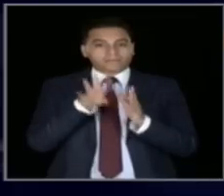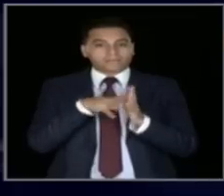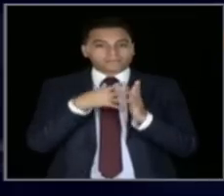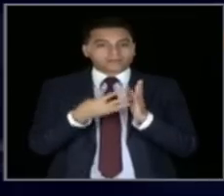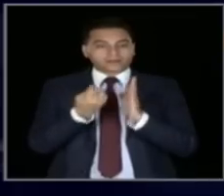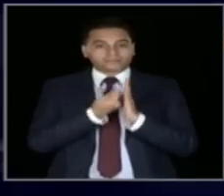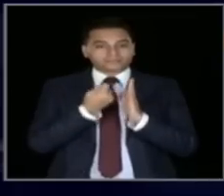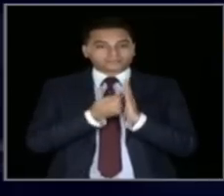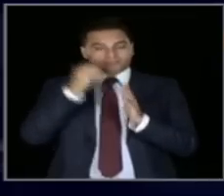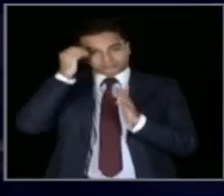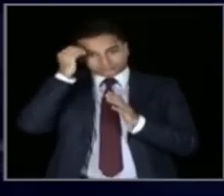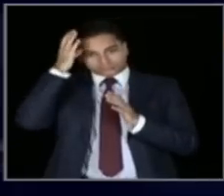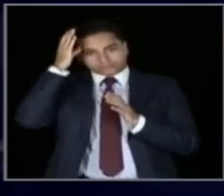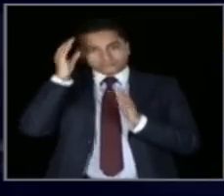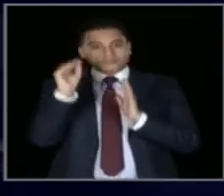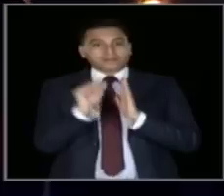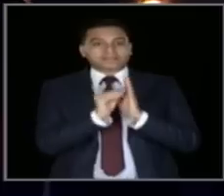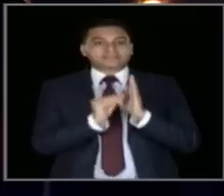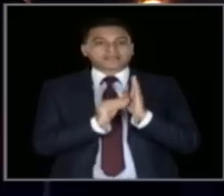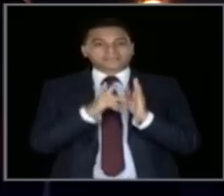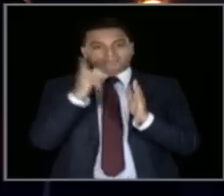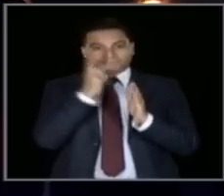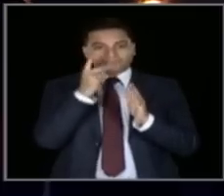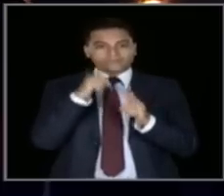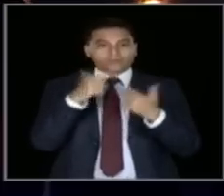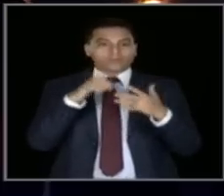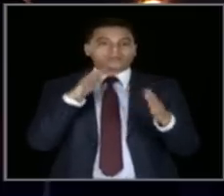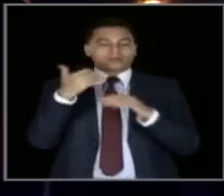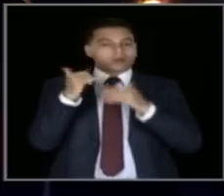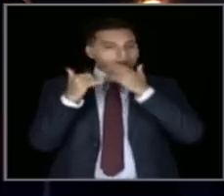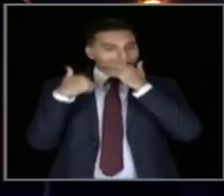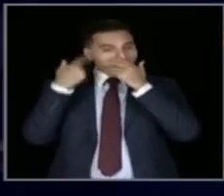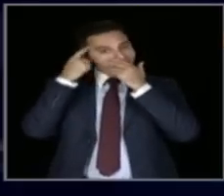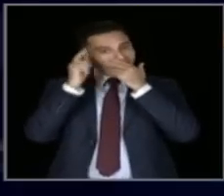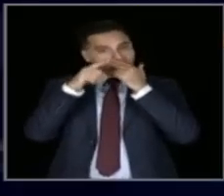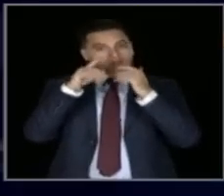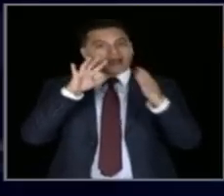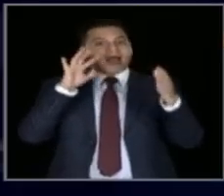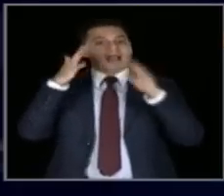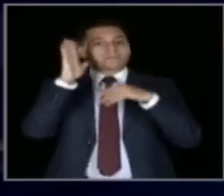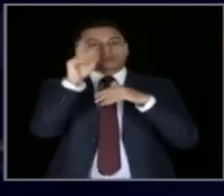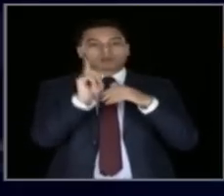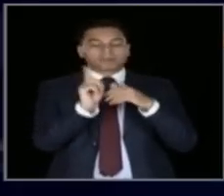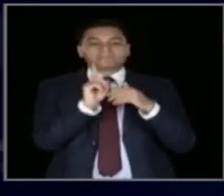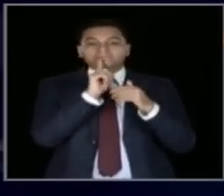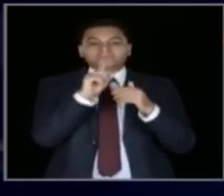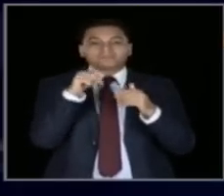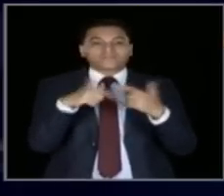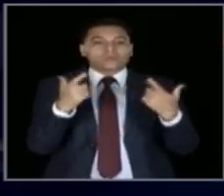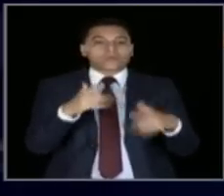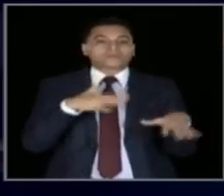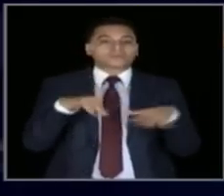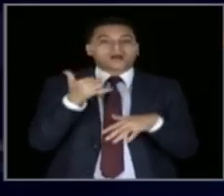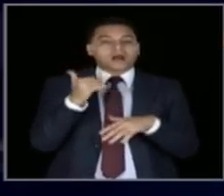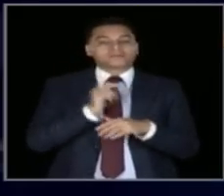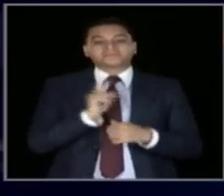بكتابة برايل في الوطن العربي؟ انا معرفش في العالم ولا لا، بس انا على حسب معلوماتي ان مفيش